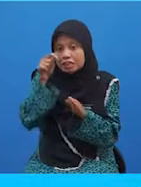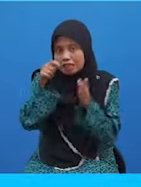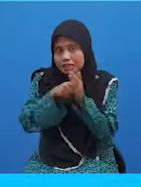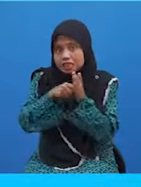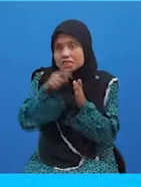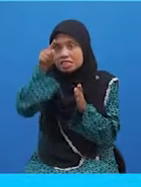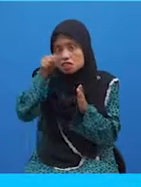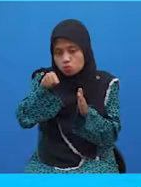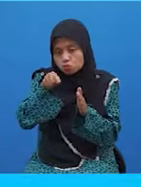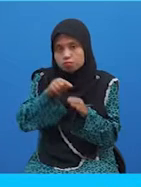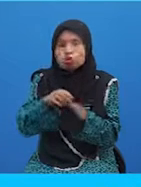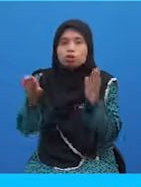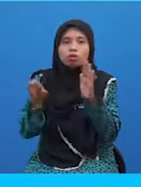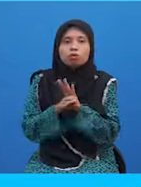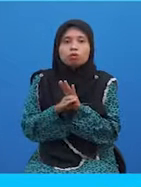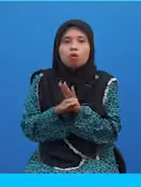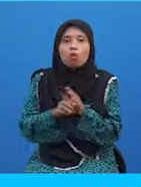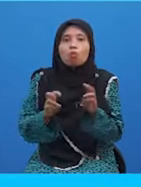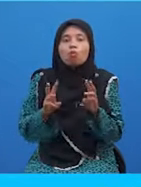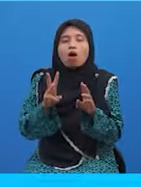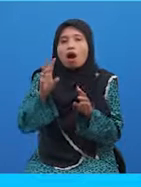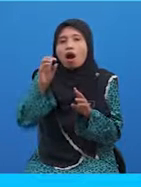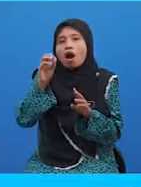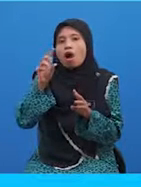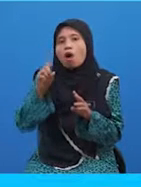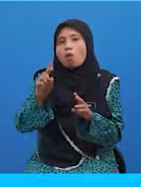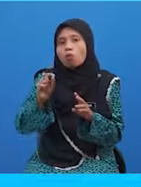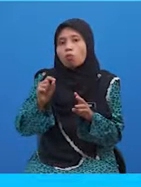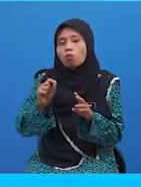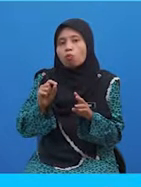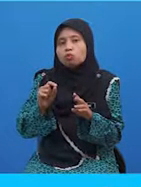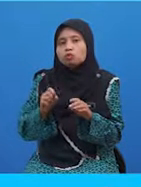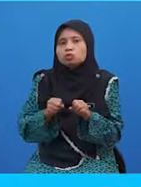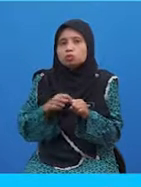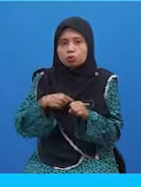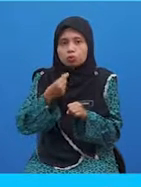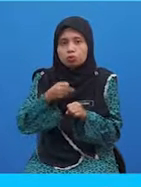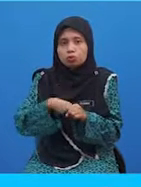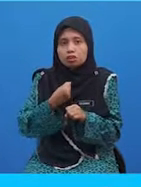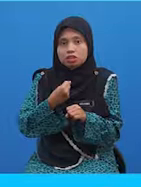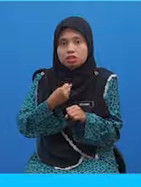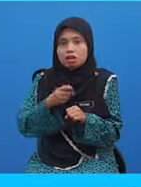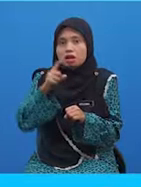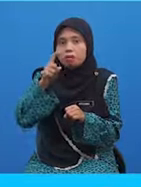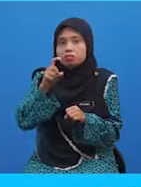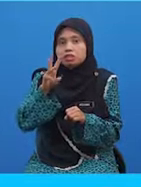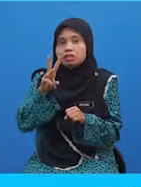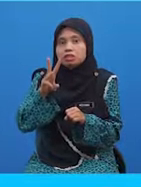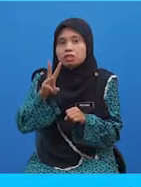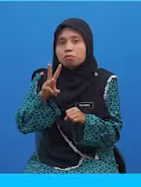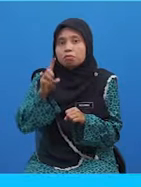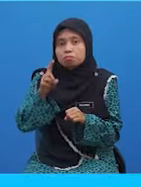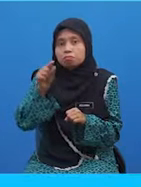seruan. Contohnya, wow, seronoknya. Selepas kata seruan wow, perlu diikuti